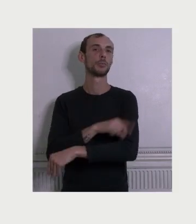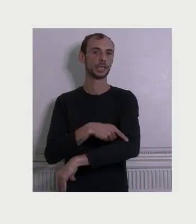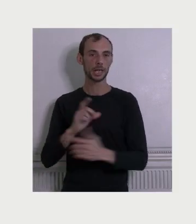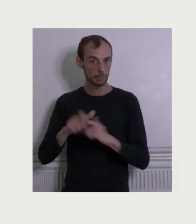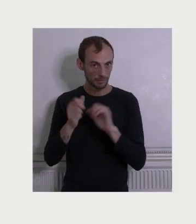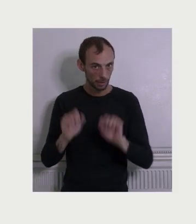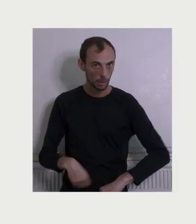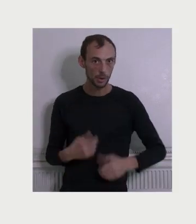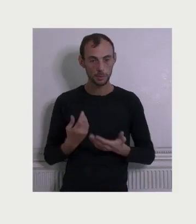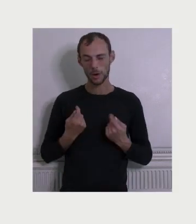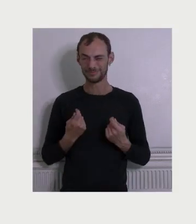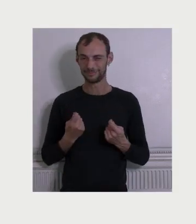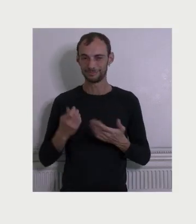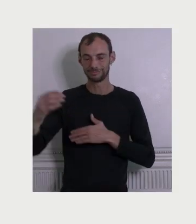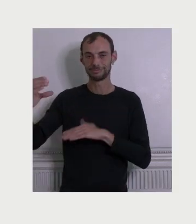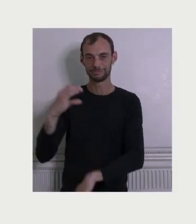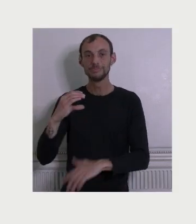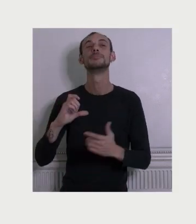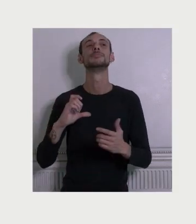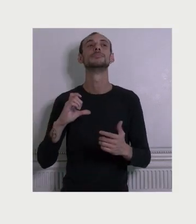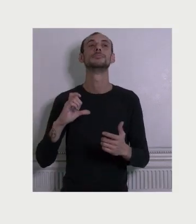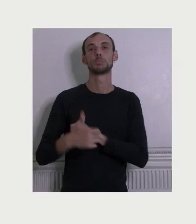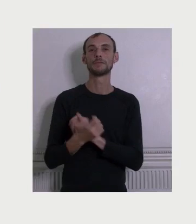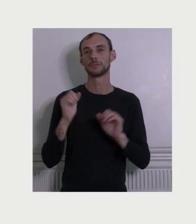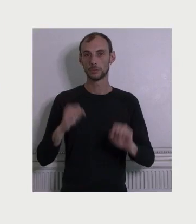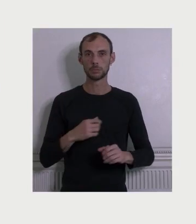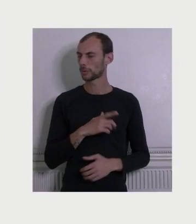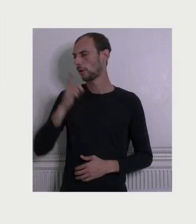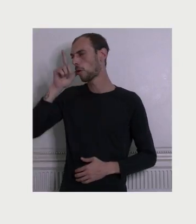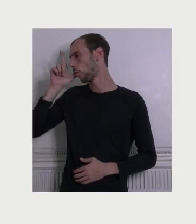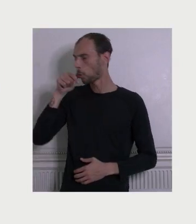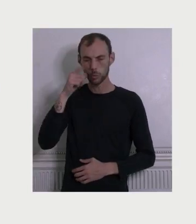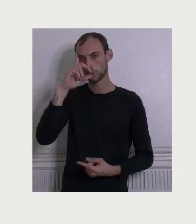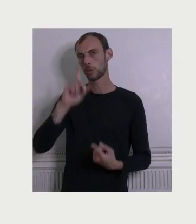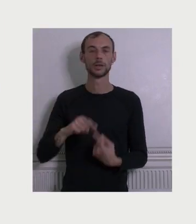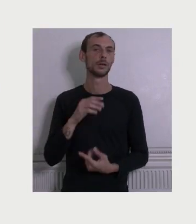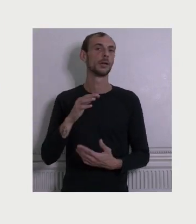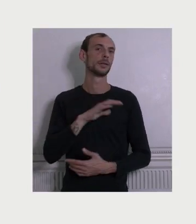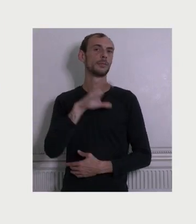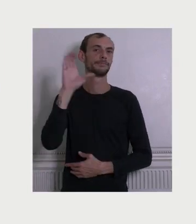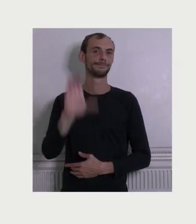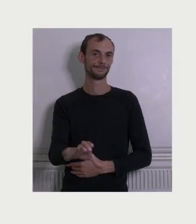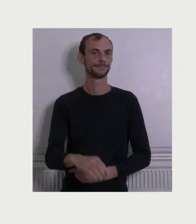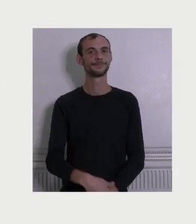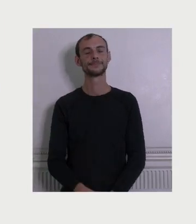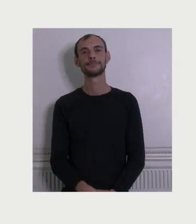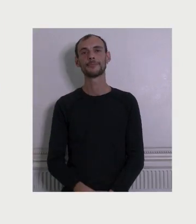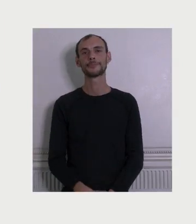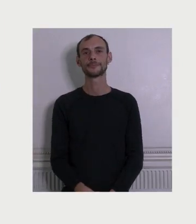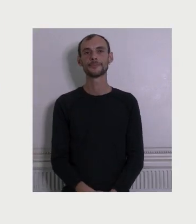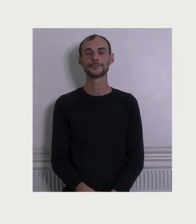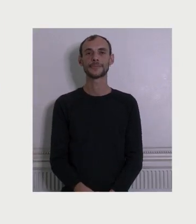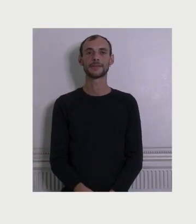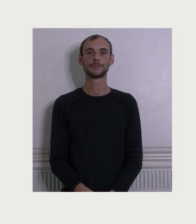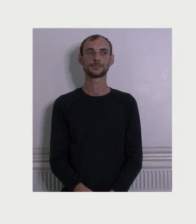de crépuscule et d'aube sont les plus critiques, notamment pour les insectes. Eh bien, on baisse jusqu'à l'heure d'extinction, pour lequel on n'est